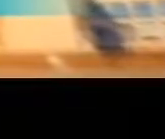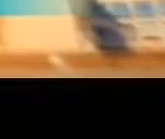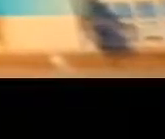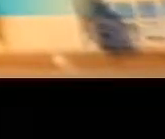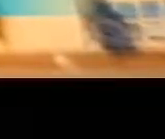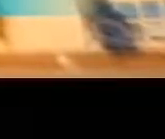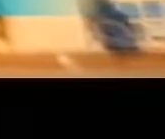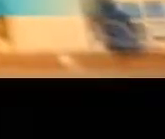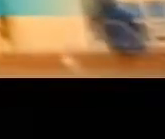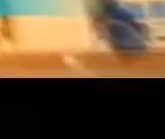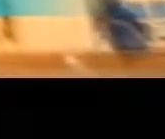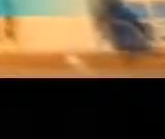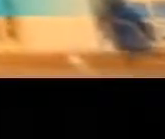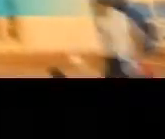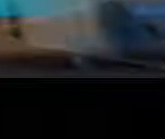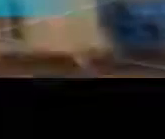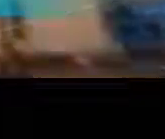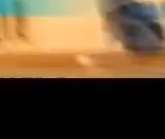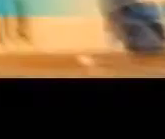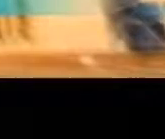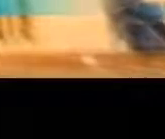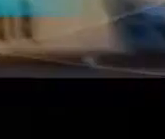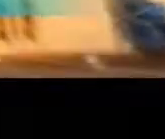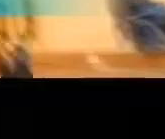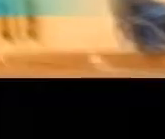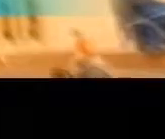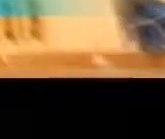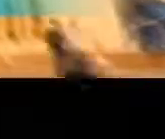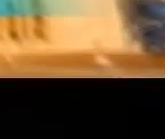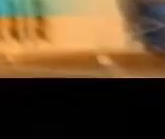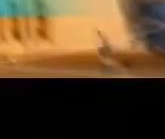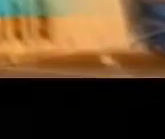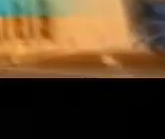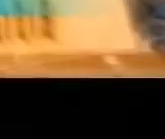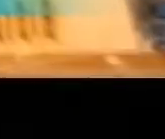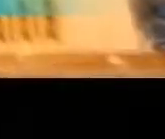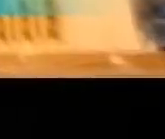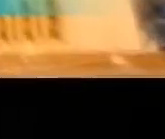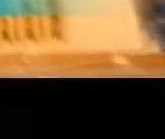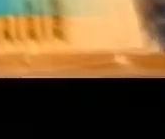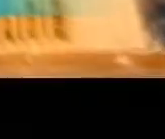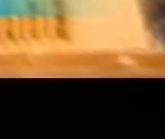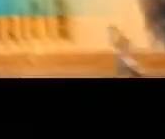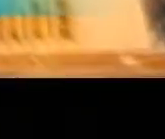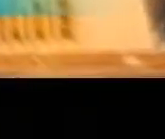В Павлодаре пасмурно, местами дождь. Температура воздуха днем плюс 10, ночью 5 градусов выше 0.